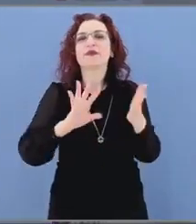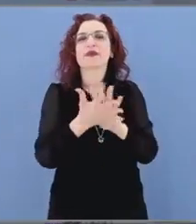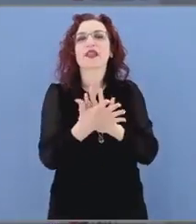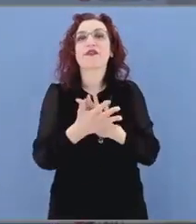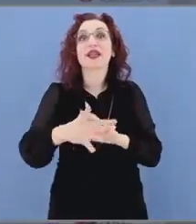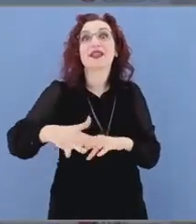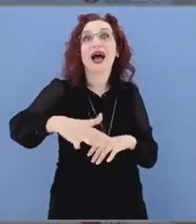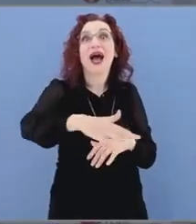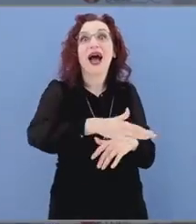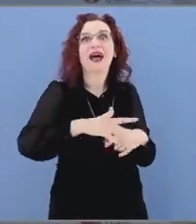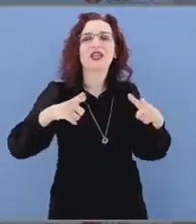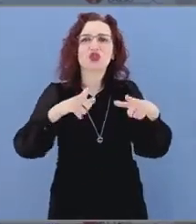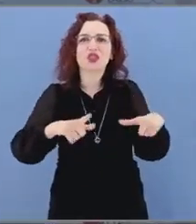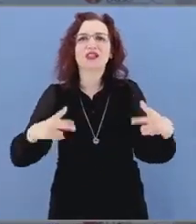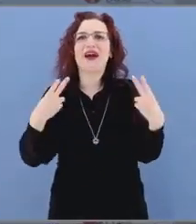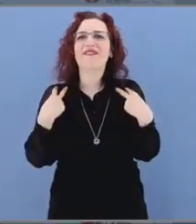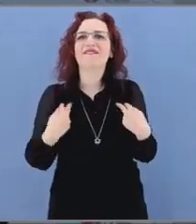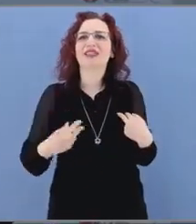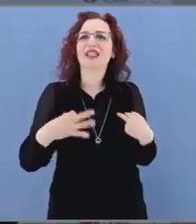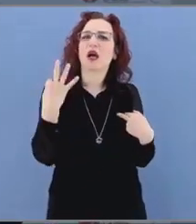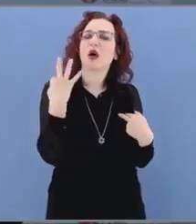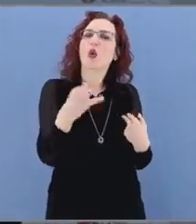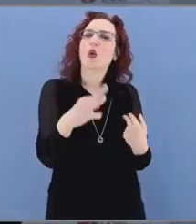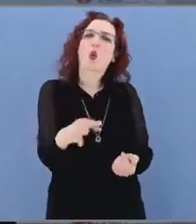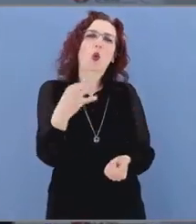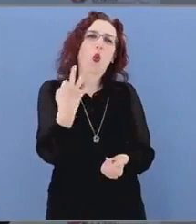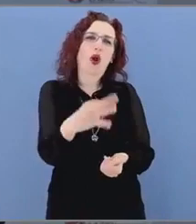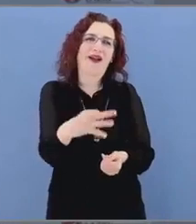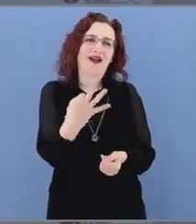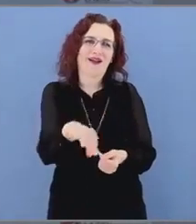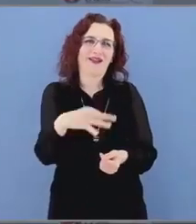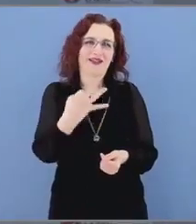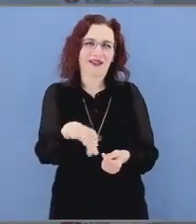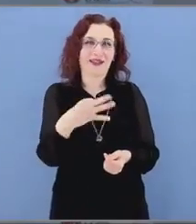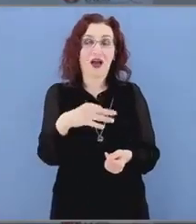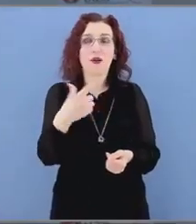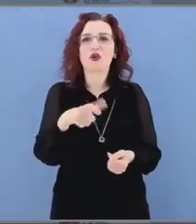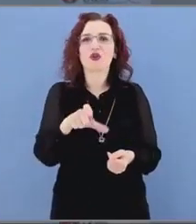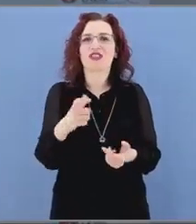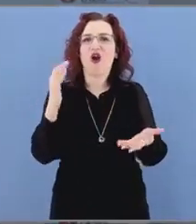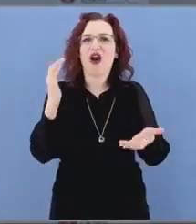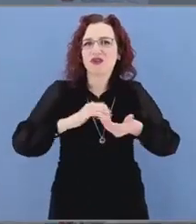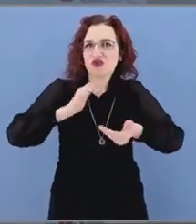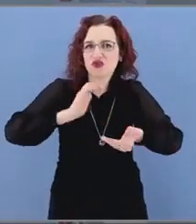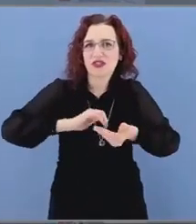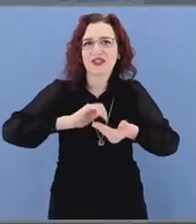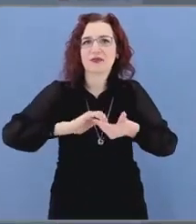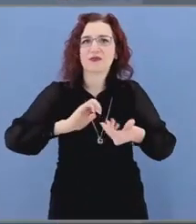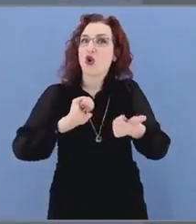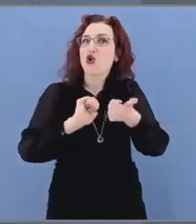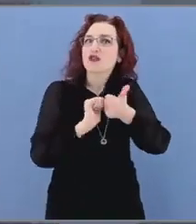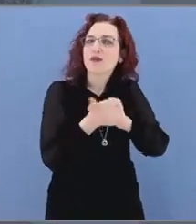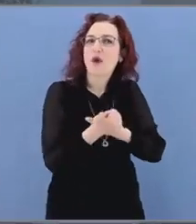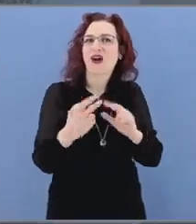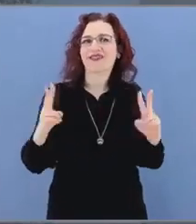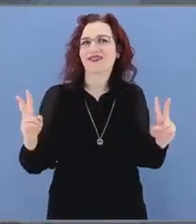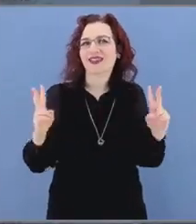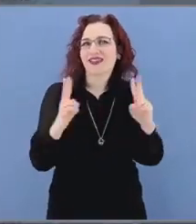qualità della vita, perché l'associazionismo, lo sport, l'incontro, il noi e non la solitudine